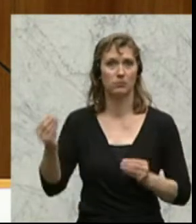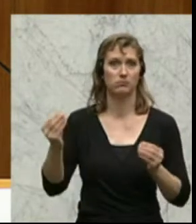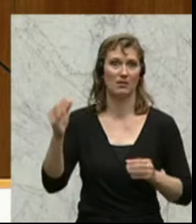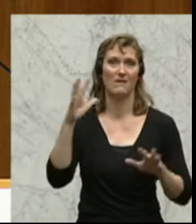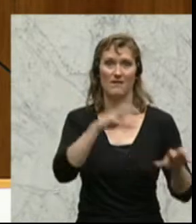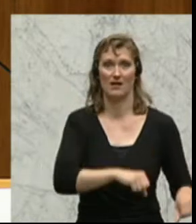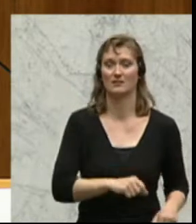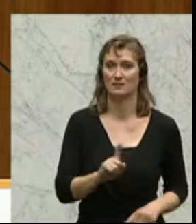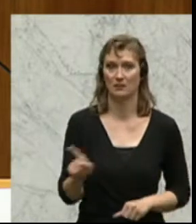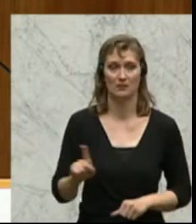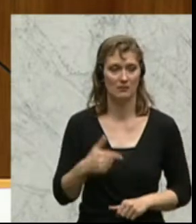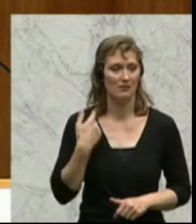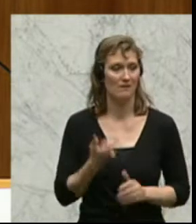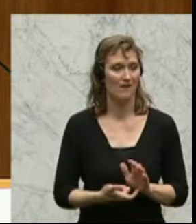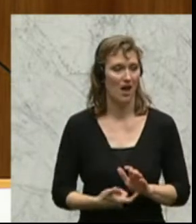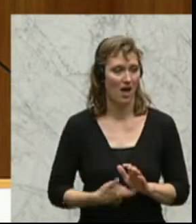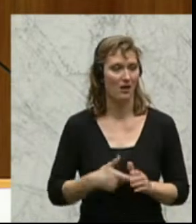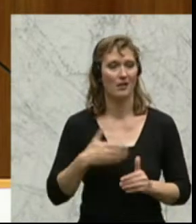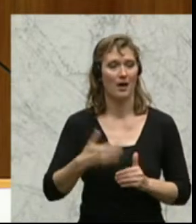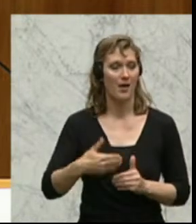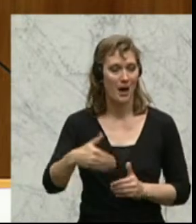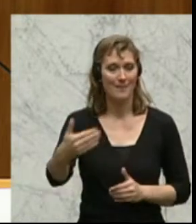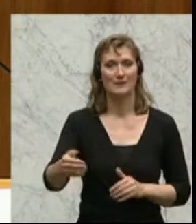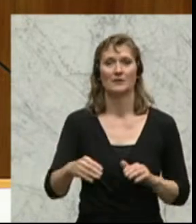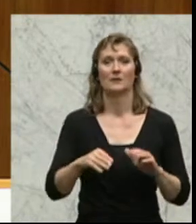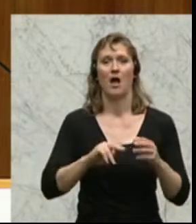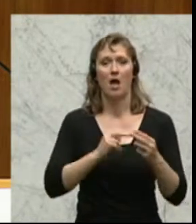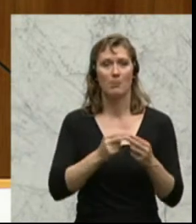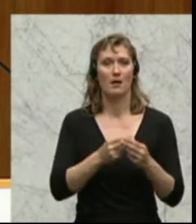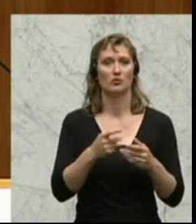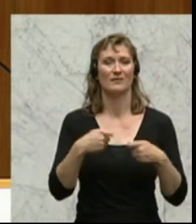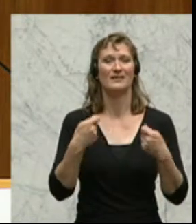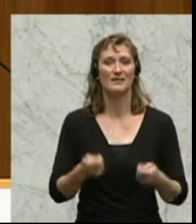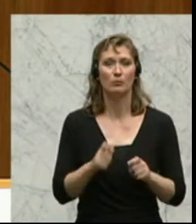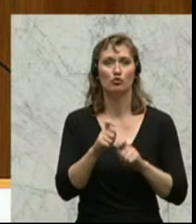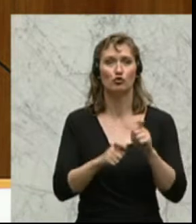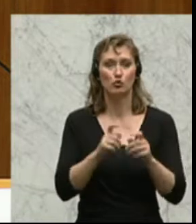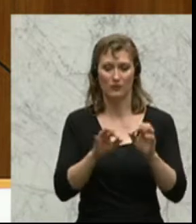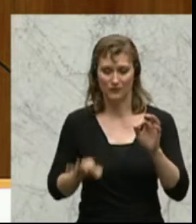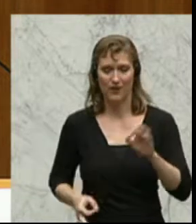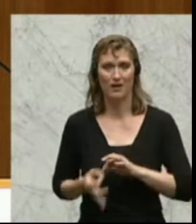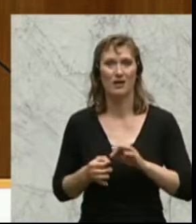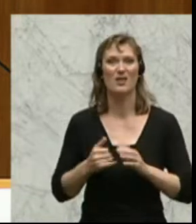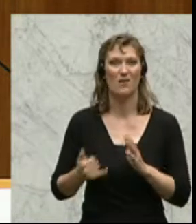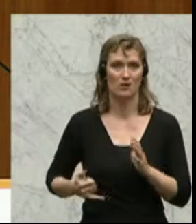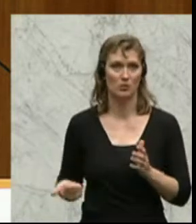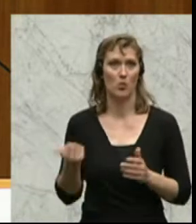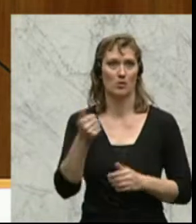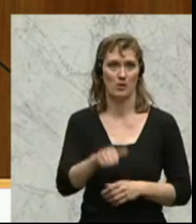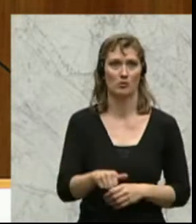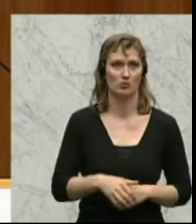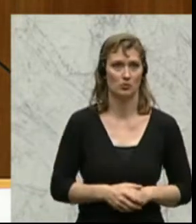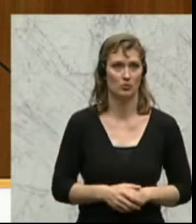Hier fordern wir eine regelmäßige Anpassung der Progressionsstufen an die Inflationsrate. Bei der